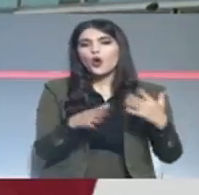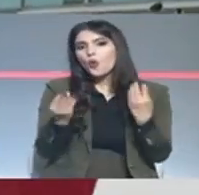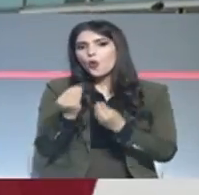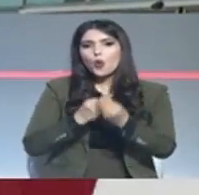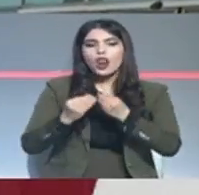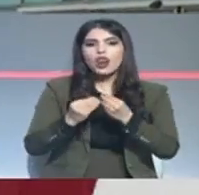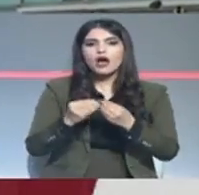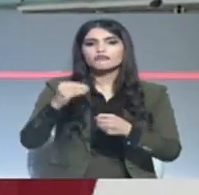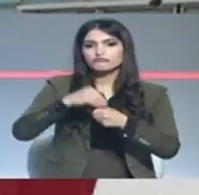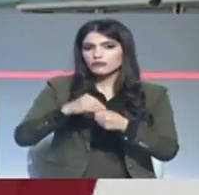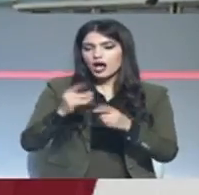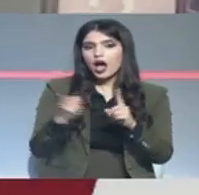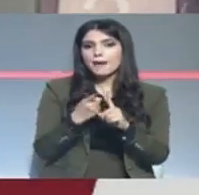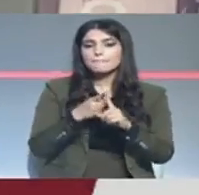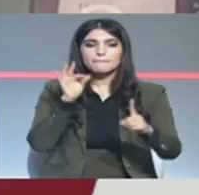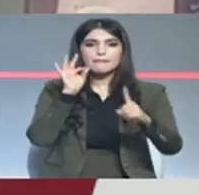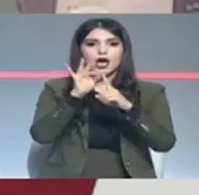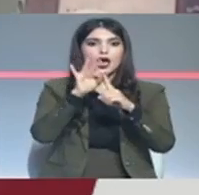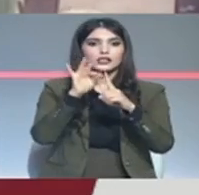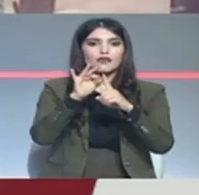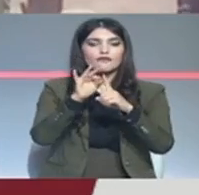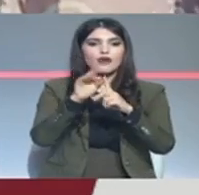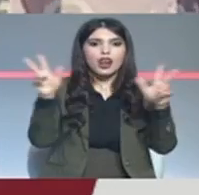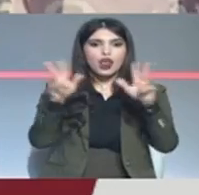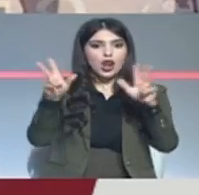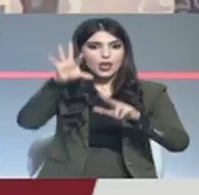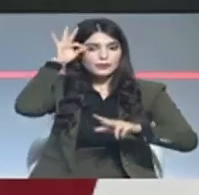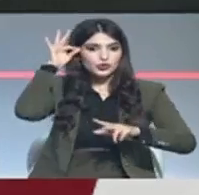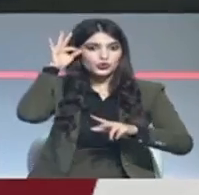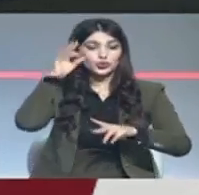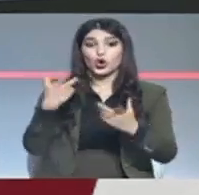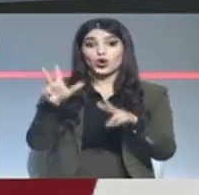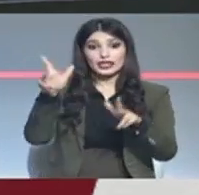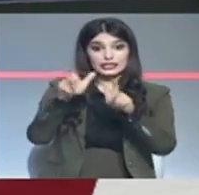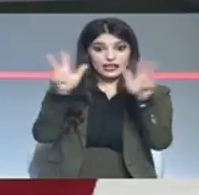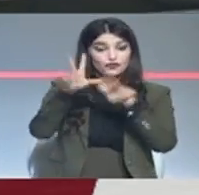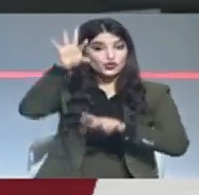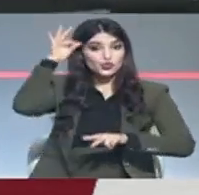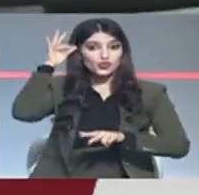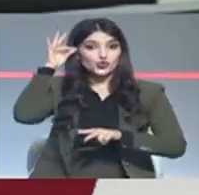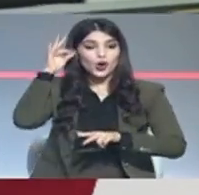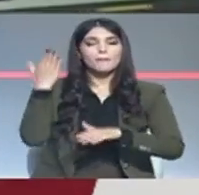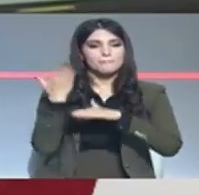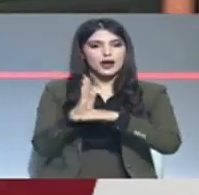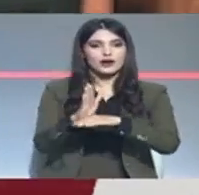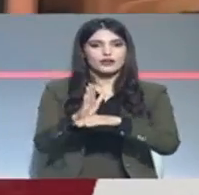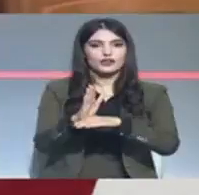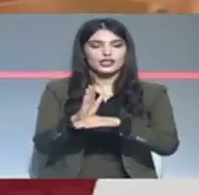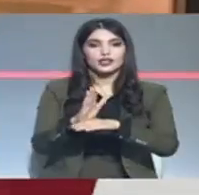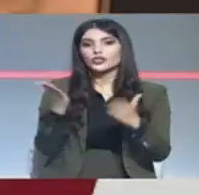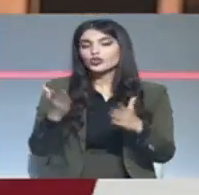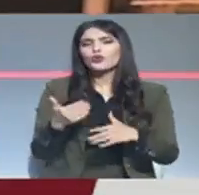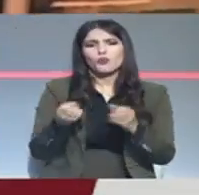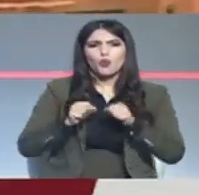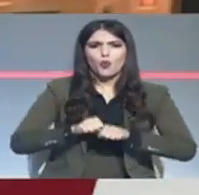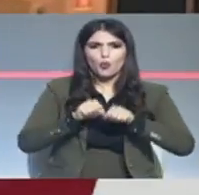من ابرز اهداف الاعلام العموميه والذي تعتبر التلفزه التونسيه جزءا منها حول ما تبثه